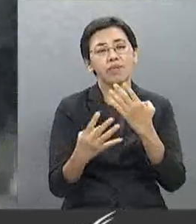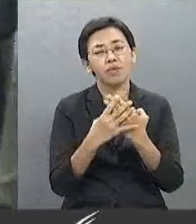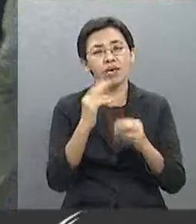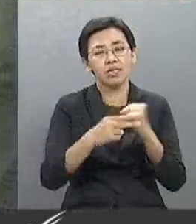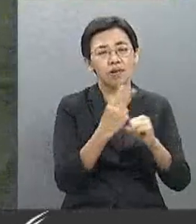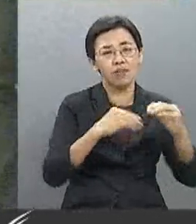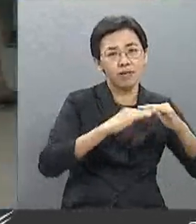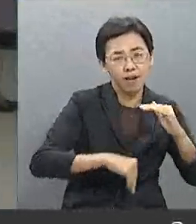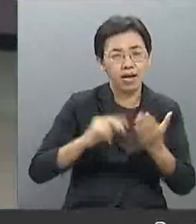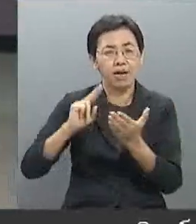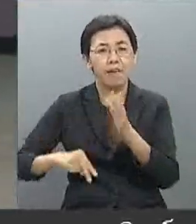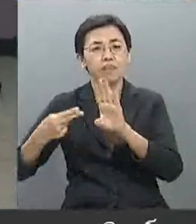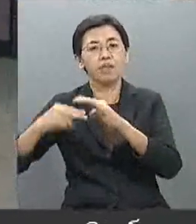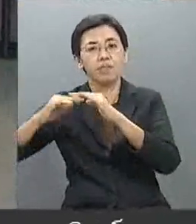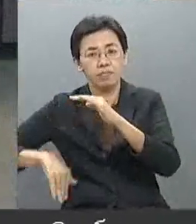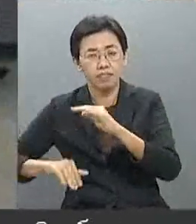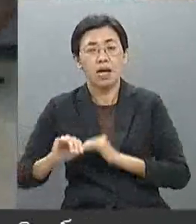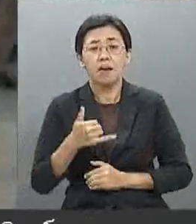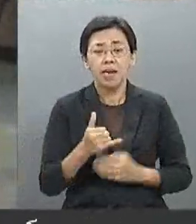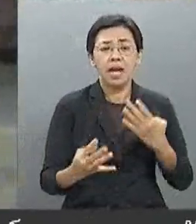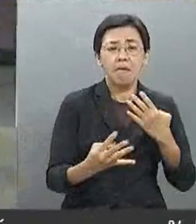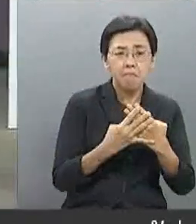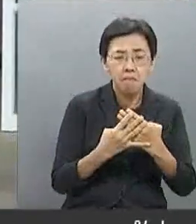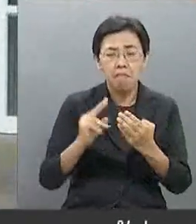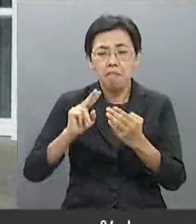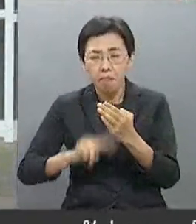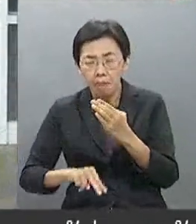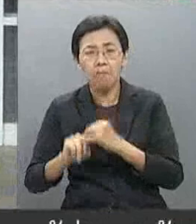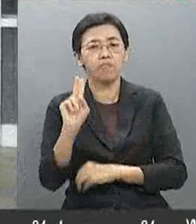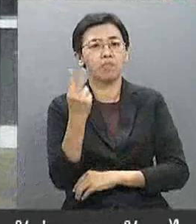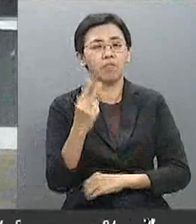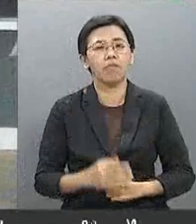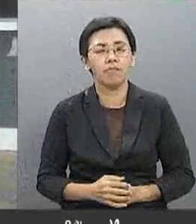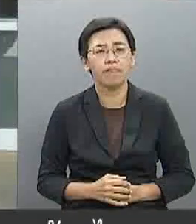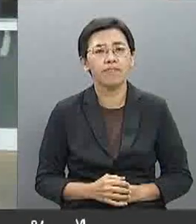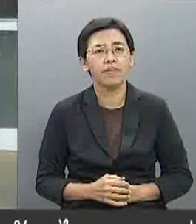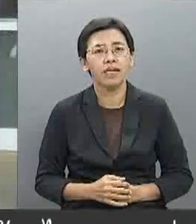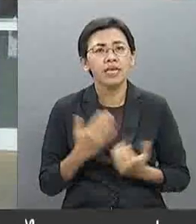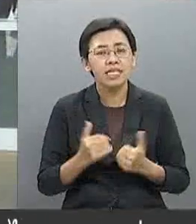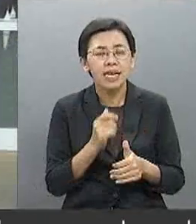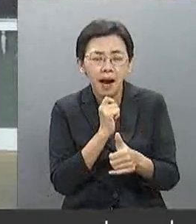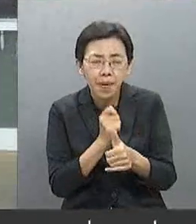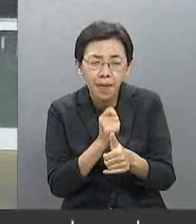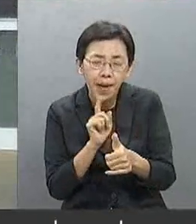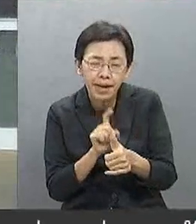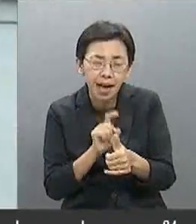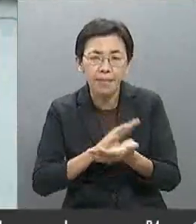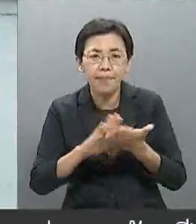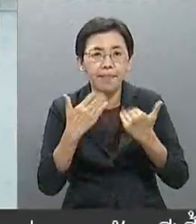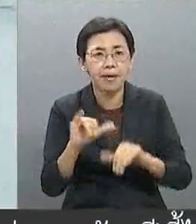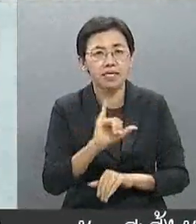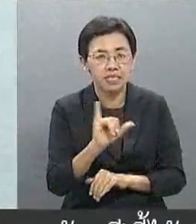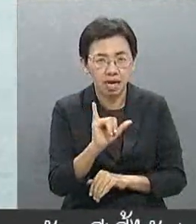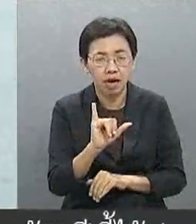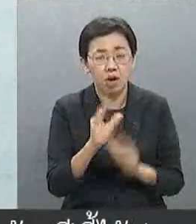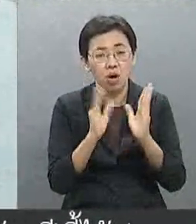40,000 บาทหรือทั้งจำทั้งปรับขณะนี้การสอบปากคำยังไม่แล้วเสร็จนะคะอาจจะมีผู้ที่กระทำผิดม